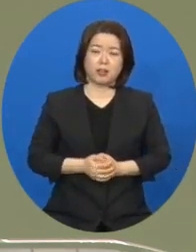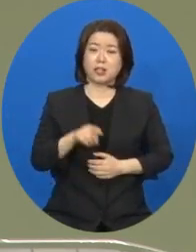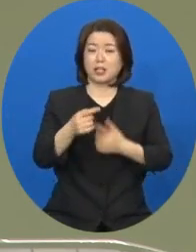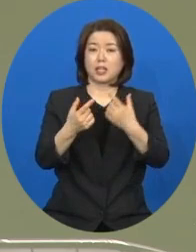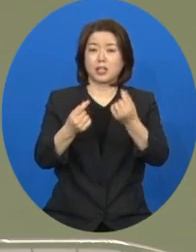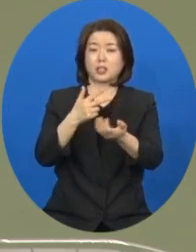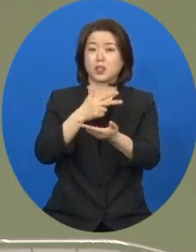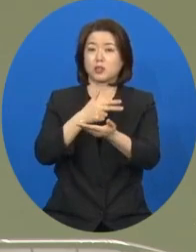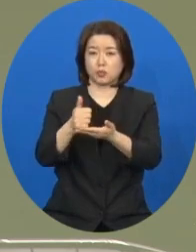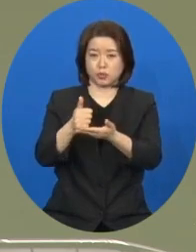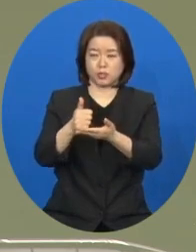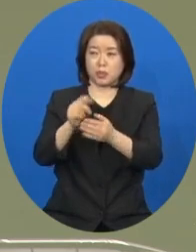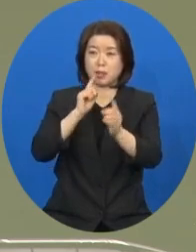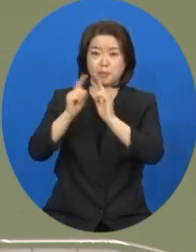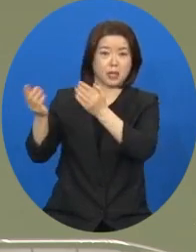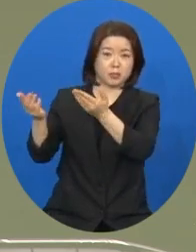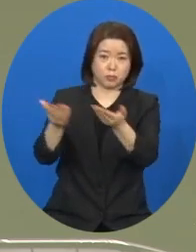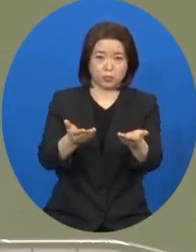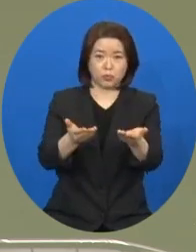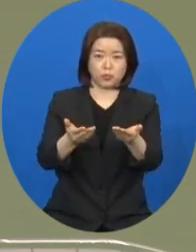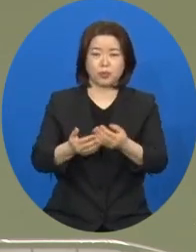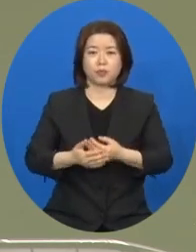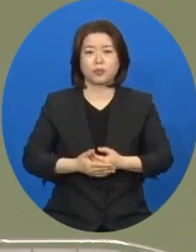그렇게 주님이 말씀하시고